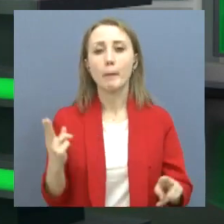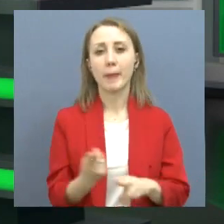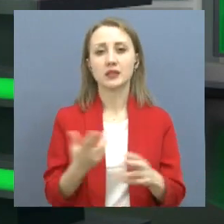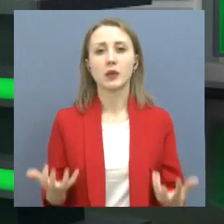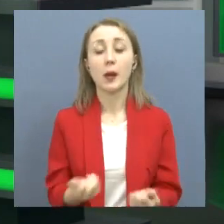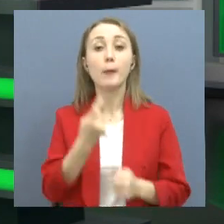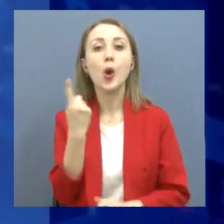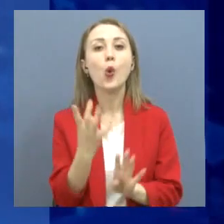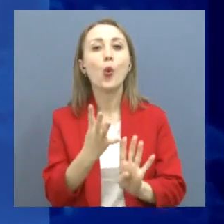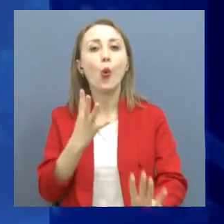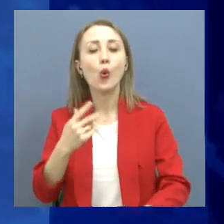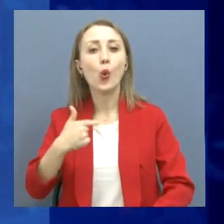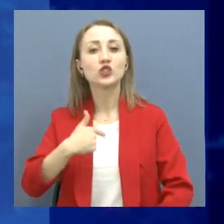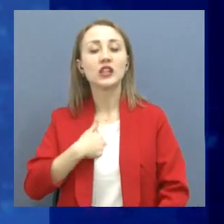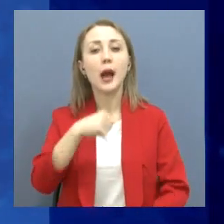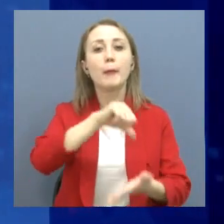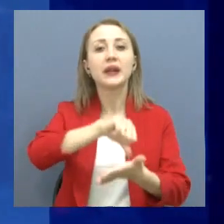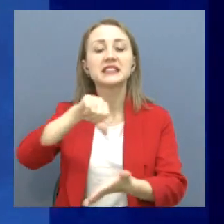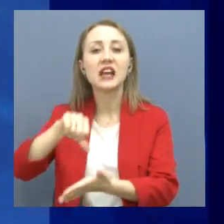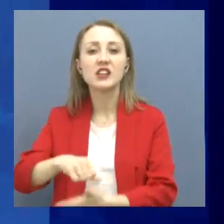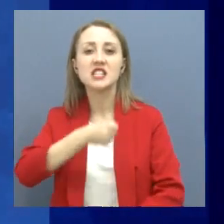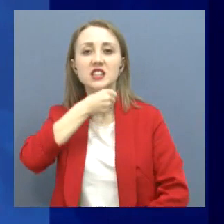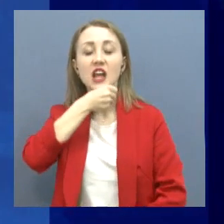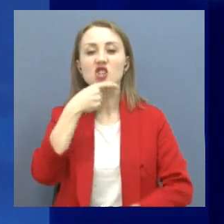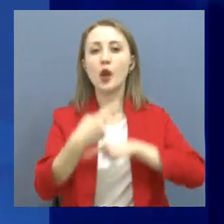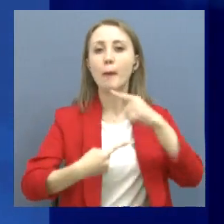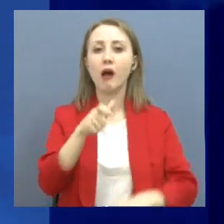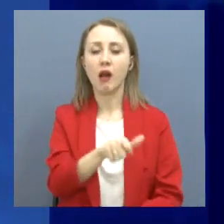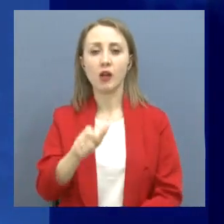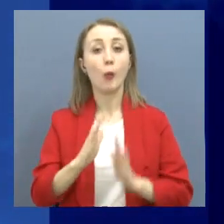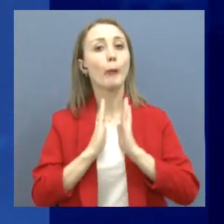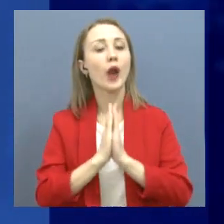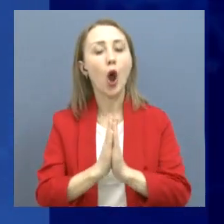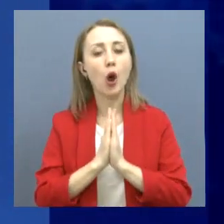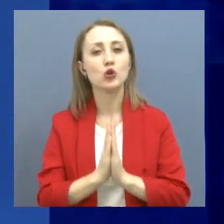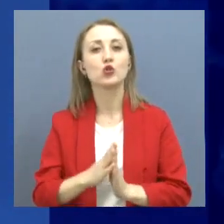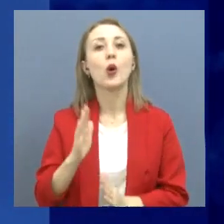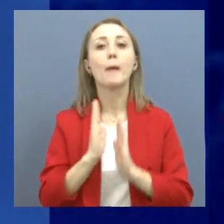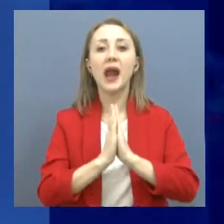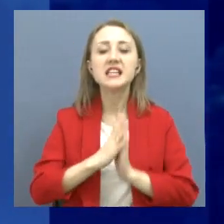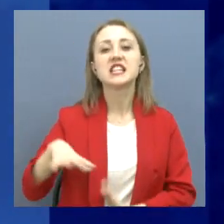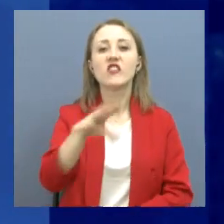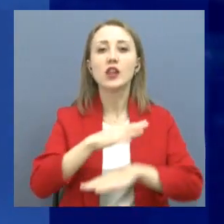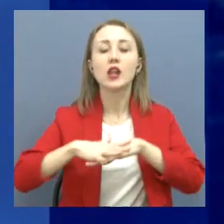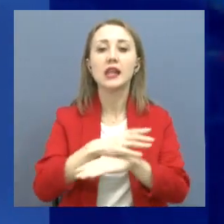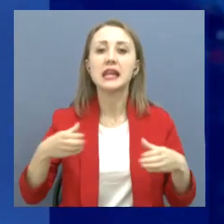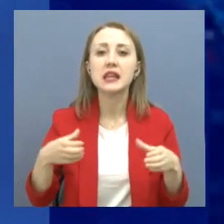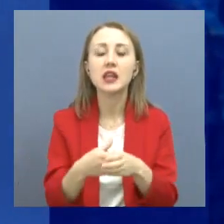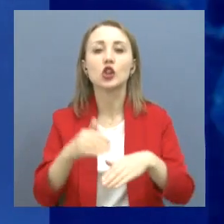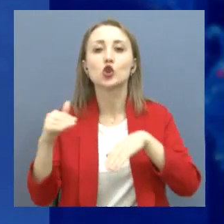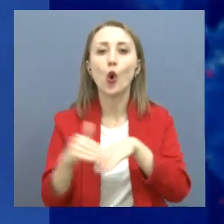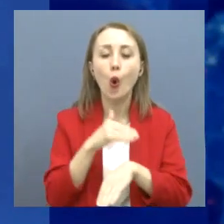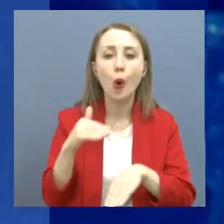В первую очередь я обращаюсь к представителям старшего поколения и интеллигенции. Призывайте народ к единению, добру, благим